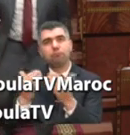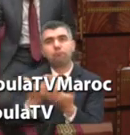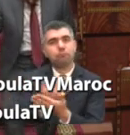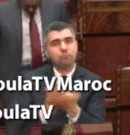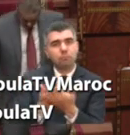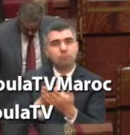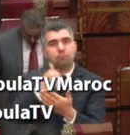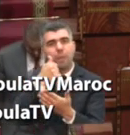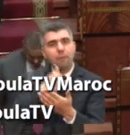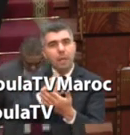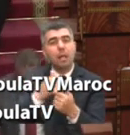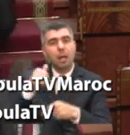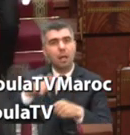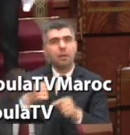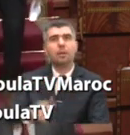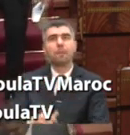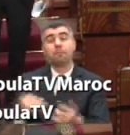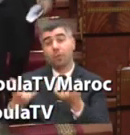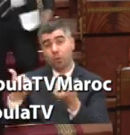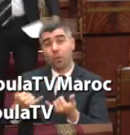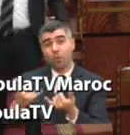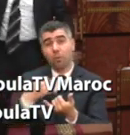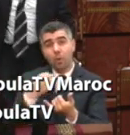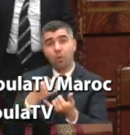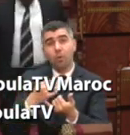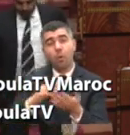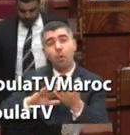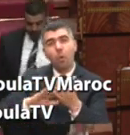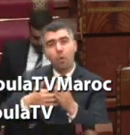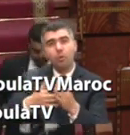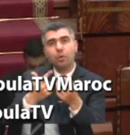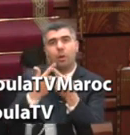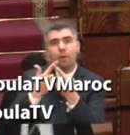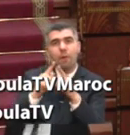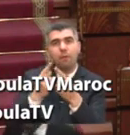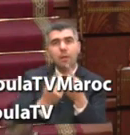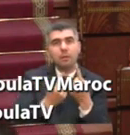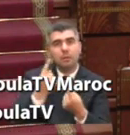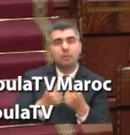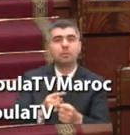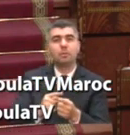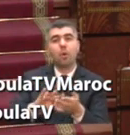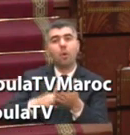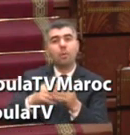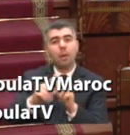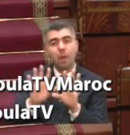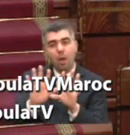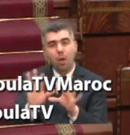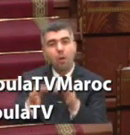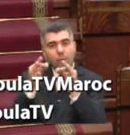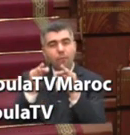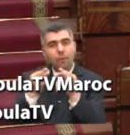غش من نوع آخر. المطلوب الآن هو إعادة النظر، ضرورة ملحة في عملية تقويم قضية